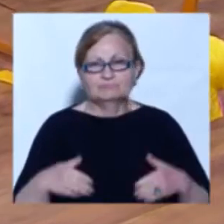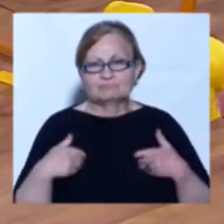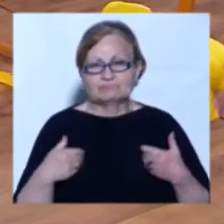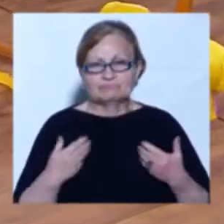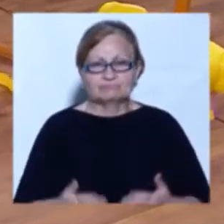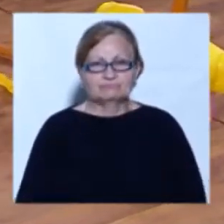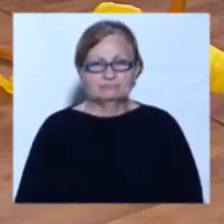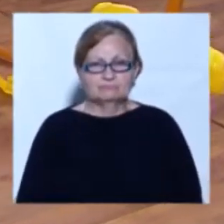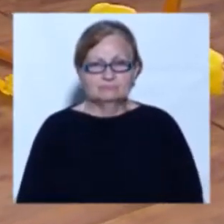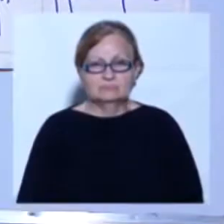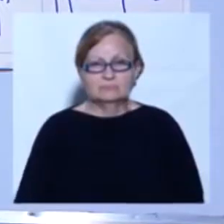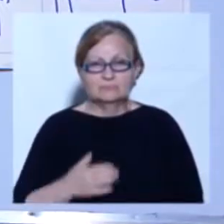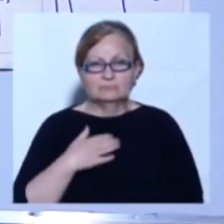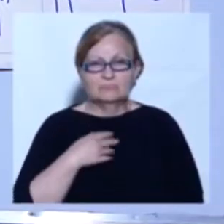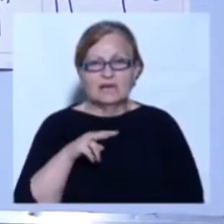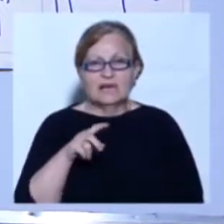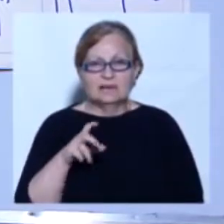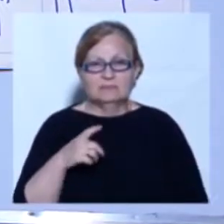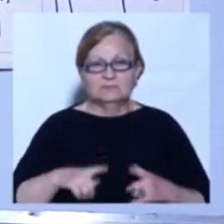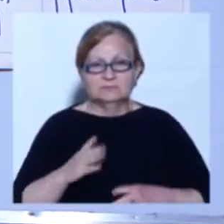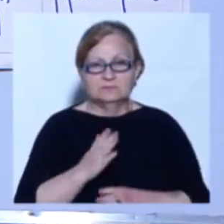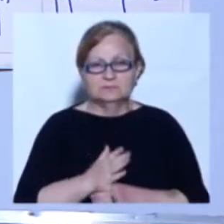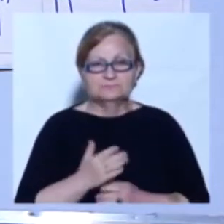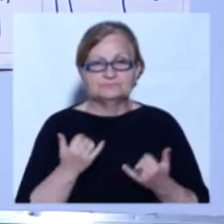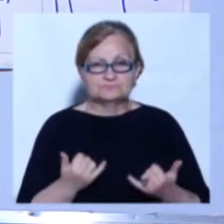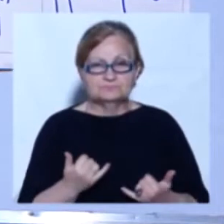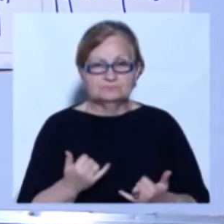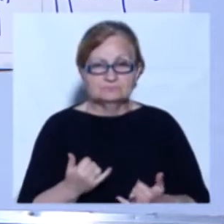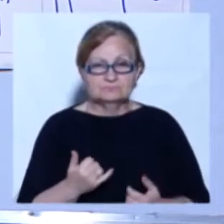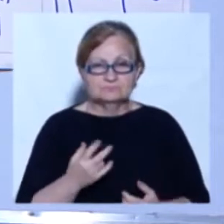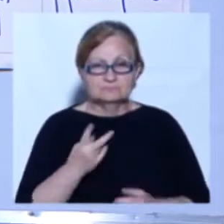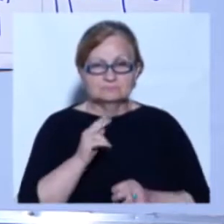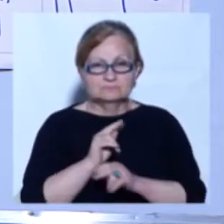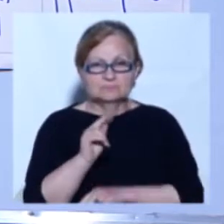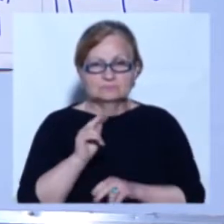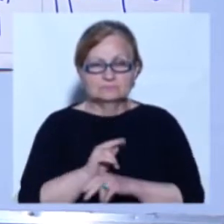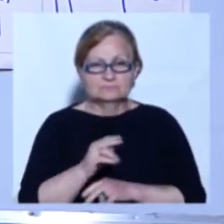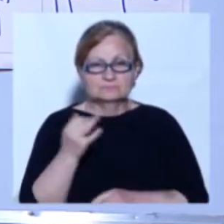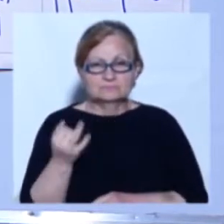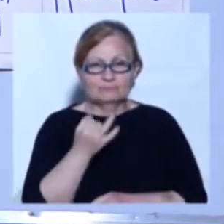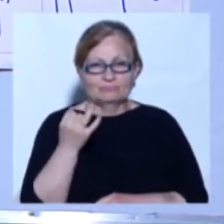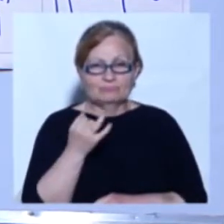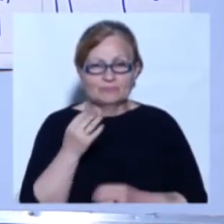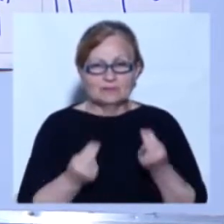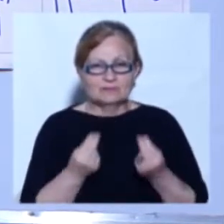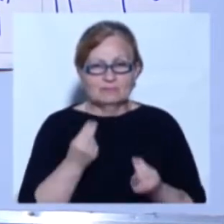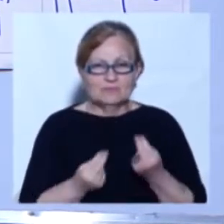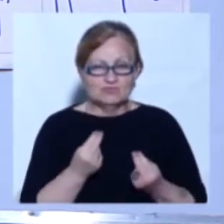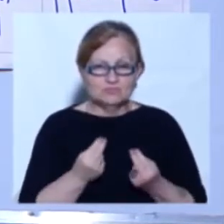გამარჯობა. მე ლელა მასწავლებელი ვარ. დღეს უნდა გასწავლო ერთი ძალიან საინტერესო თამაში.